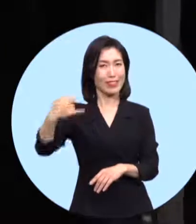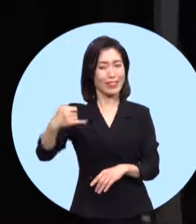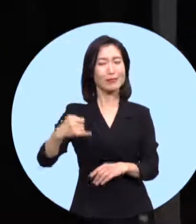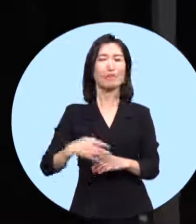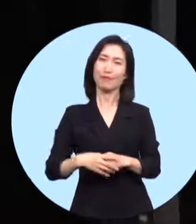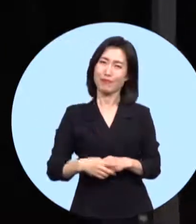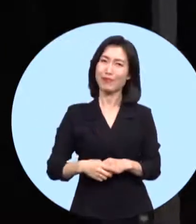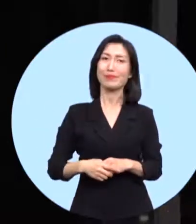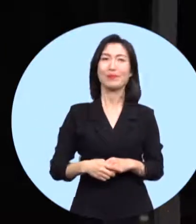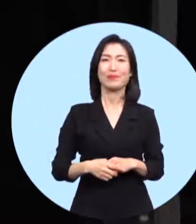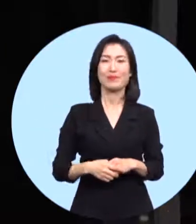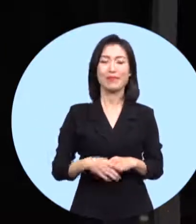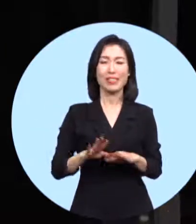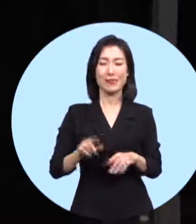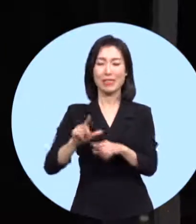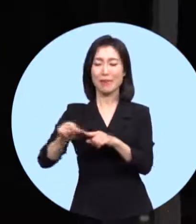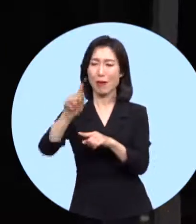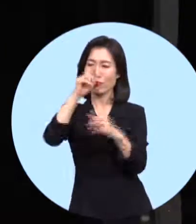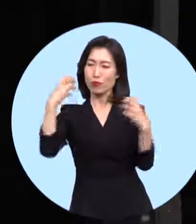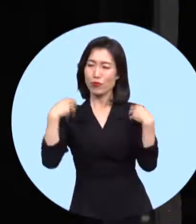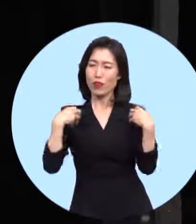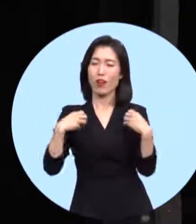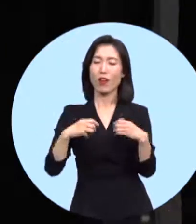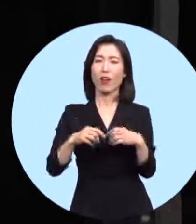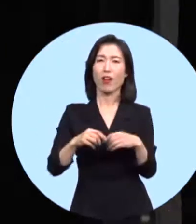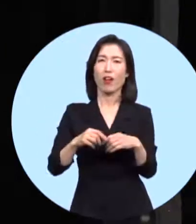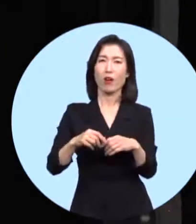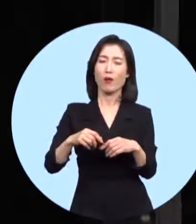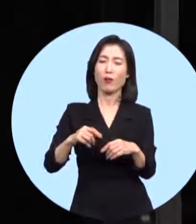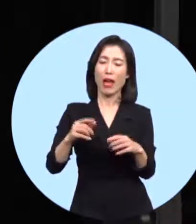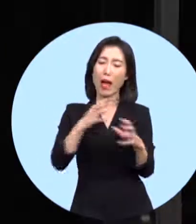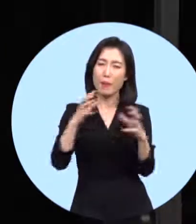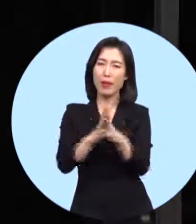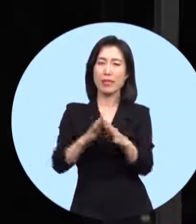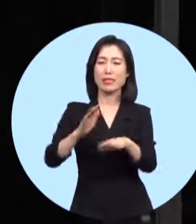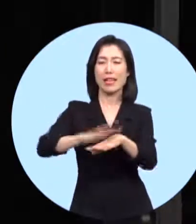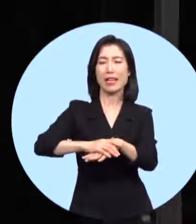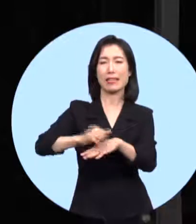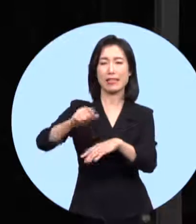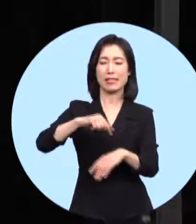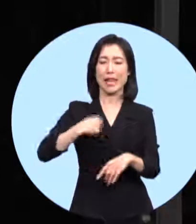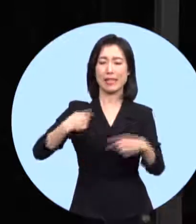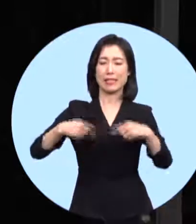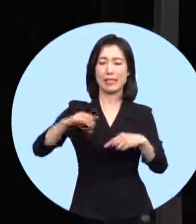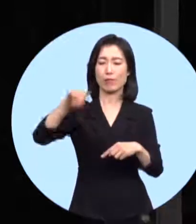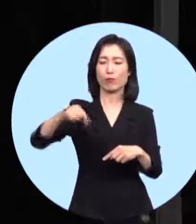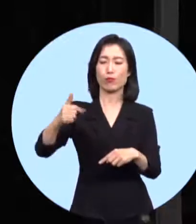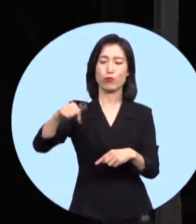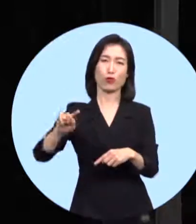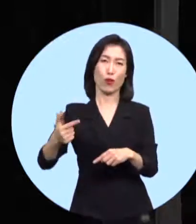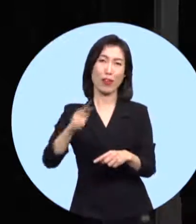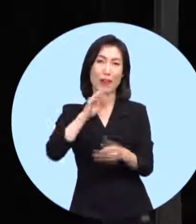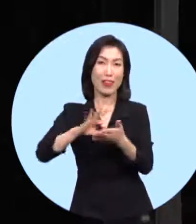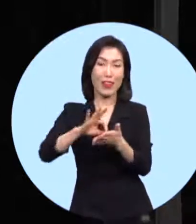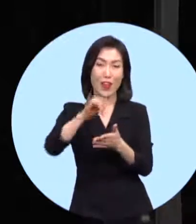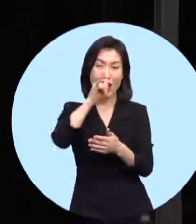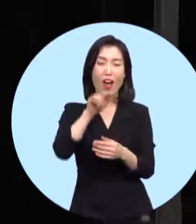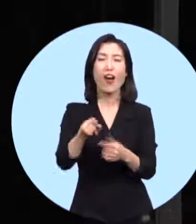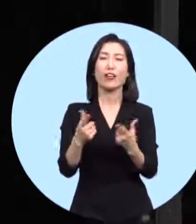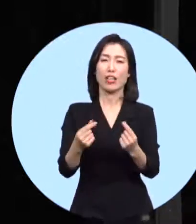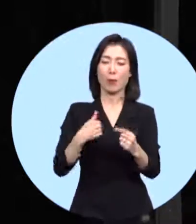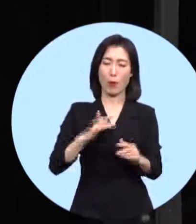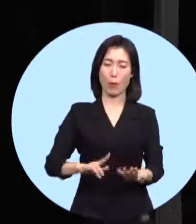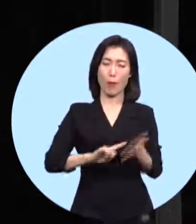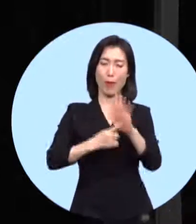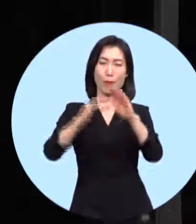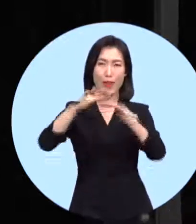저희들이 지방분권, 지방자치를 이렇게 묶어서 자치분권이라는 용어를 쓰고 있고, 그래서 오늘 제가 여러분께 발표드릴